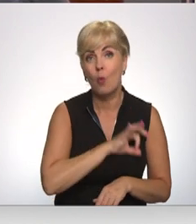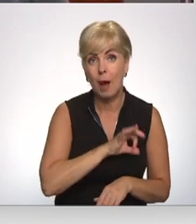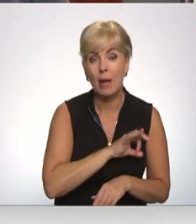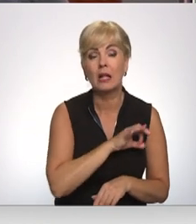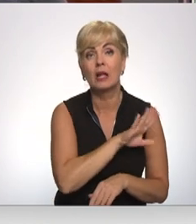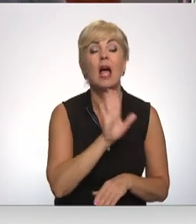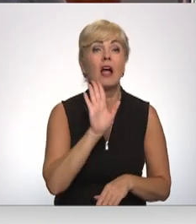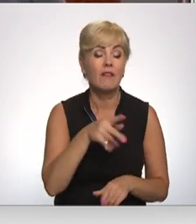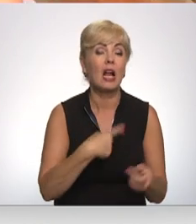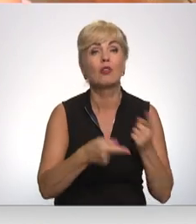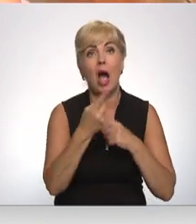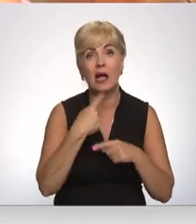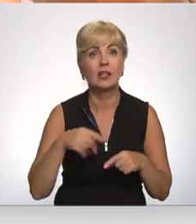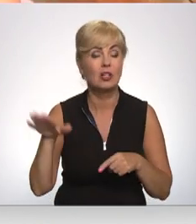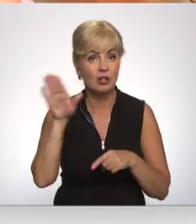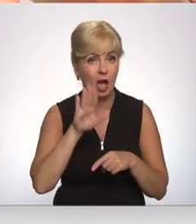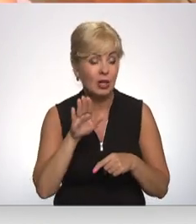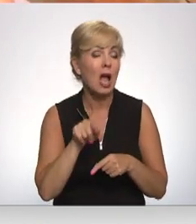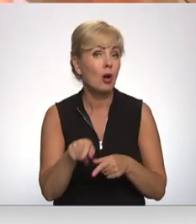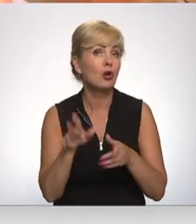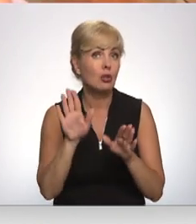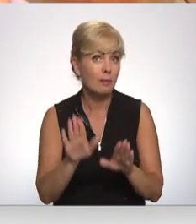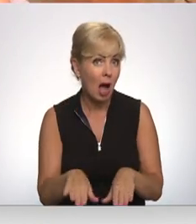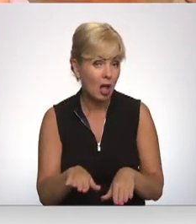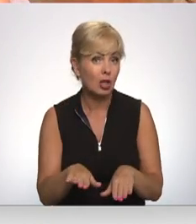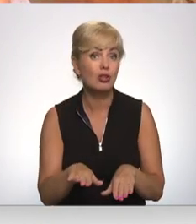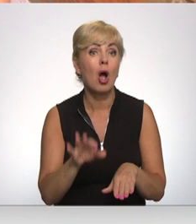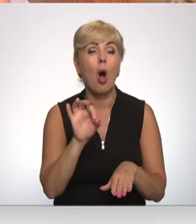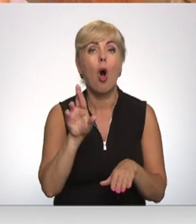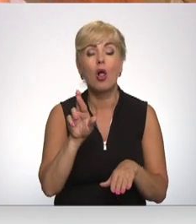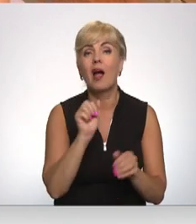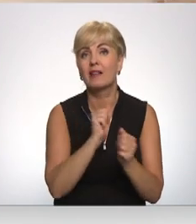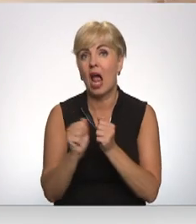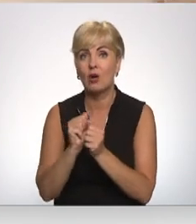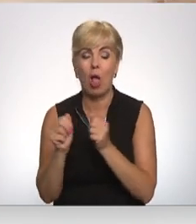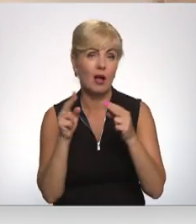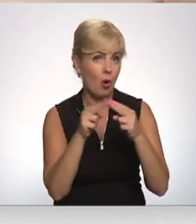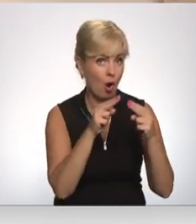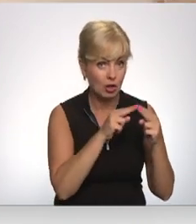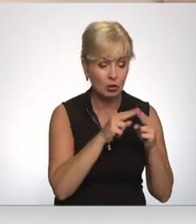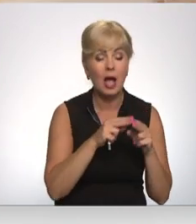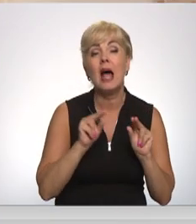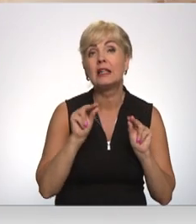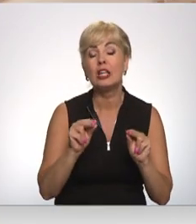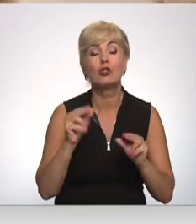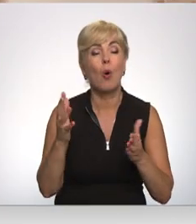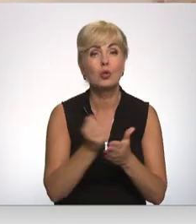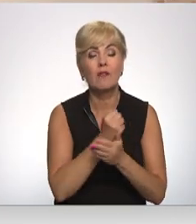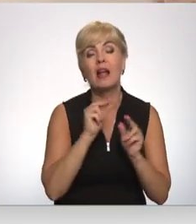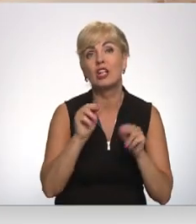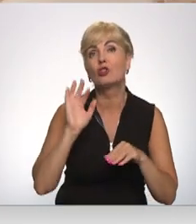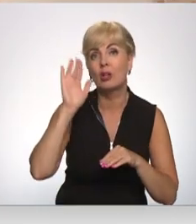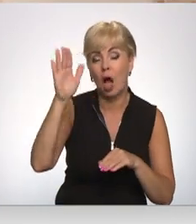varēs, atgrieztos dzimtenē. Ar tur palikušiem Olha regulāri sazinās. Tic uzvarai, tic nākotnē, tic